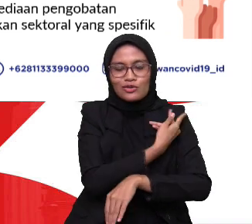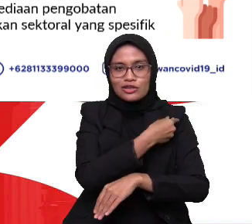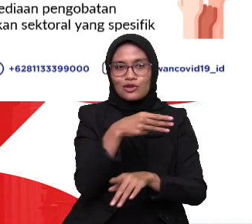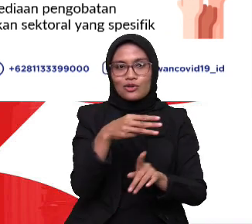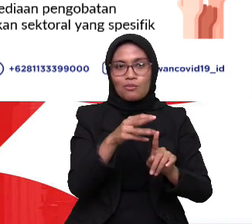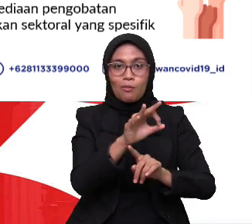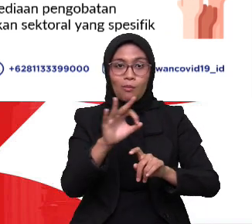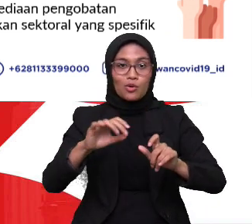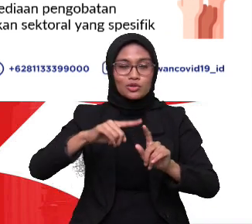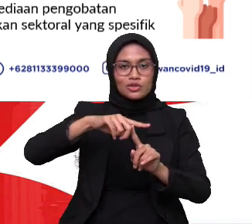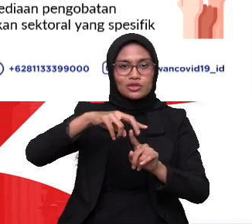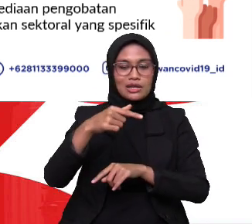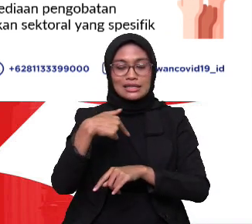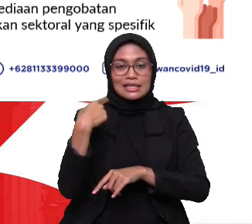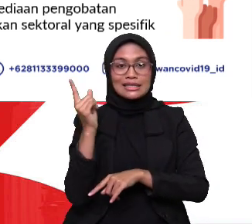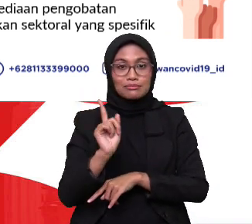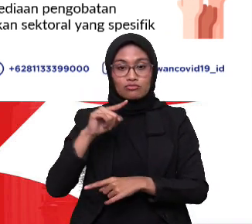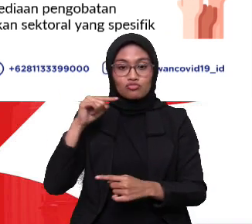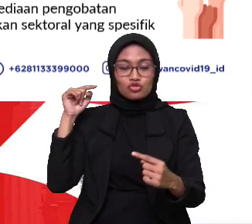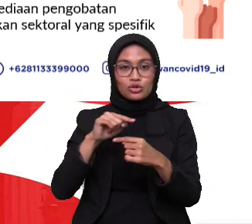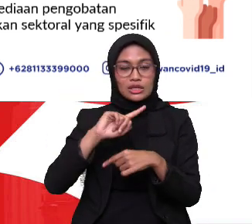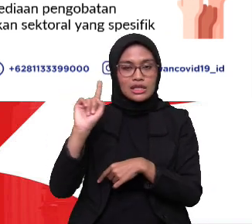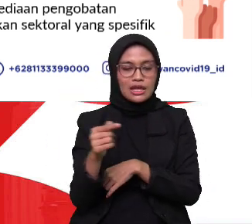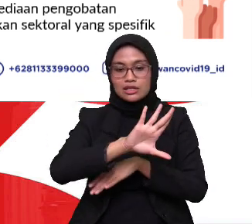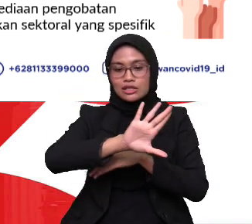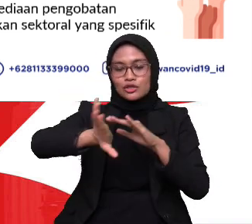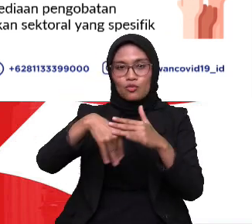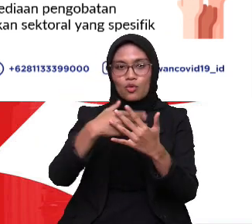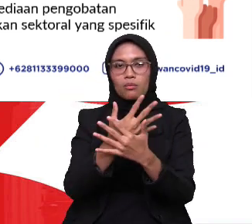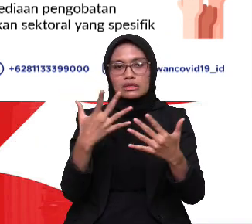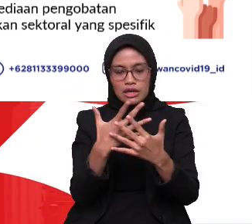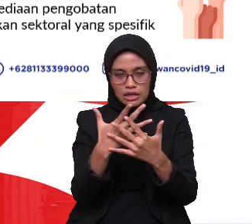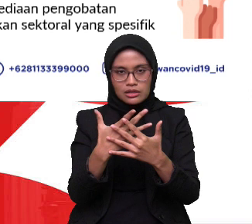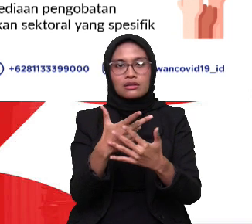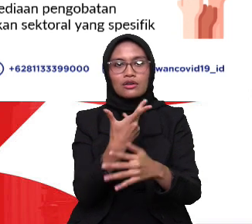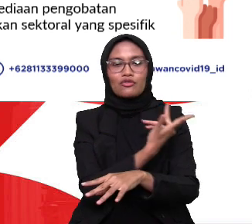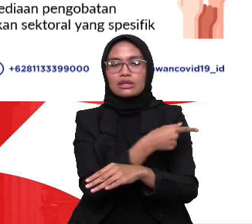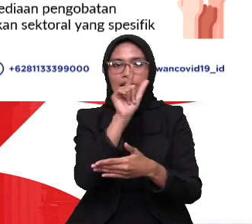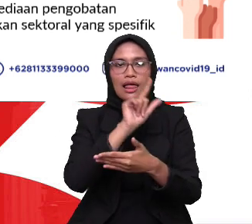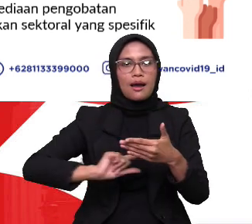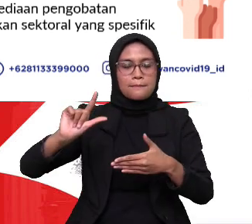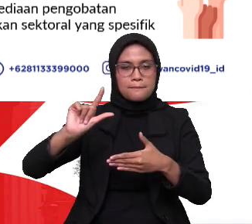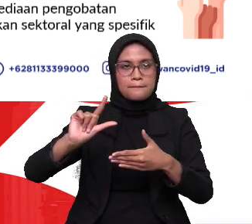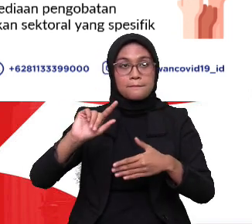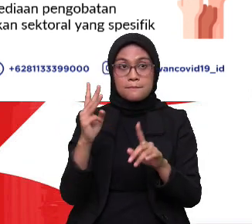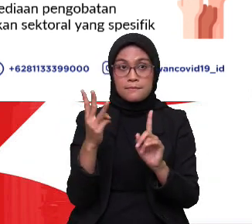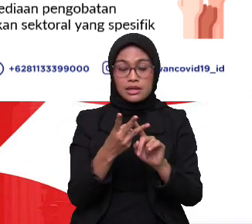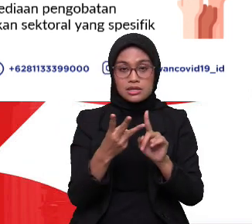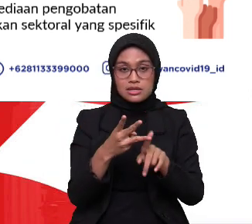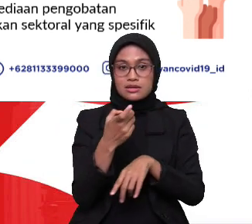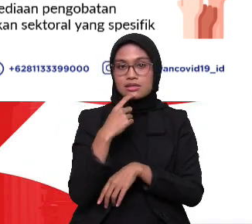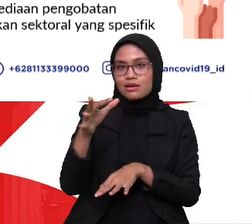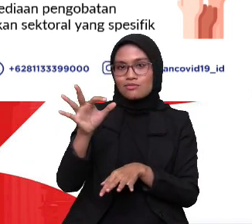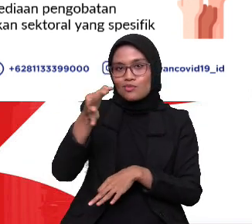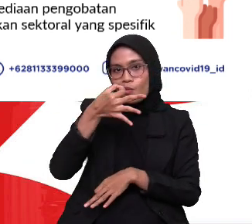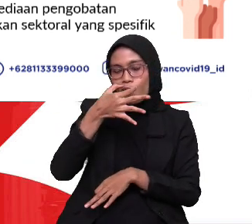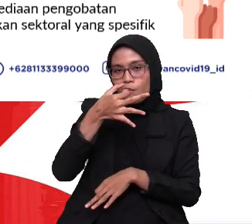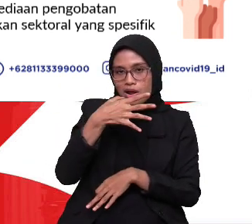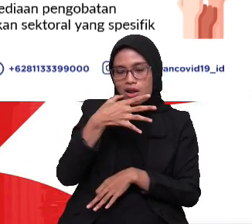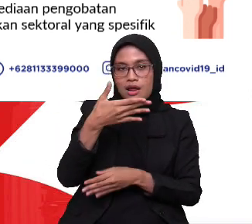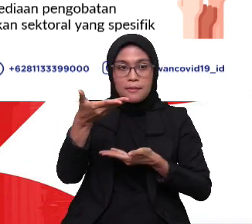dosis vaksin terlengkap yang ketiga adalah ketersediaan pengobatan manfaatkan pelayanan